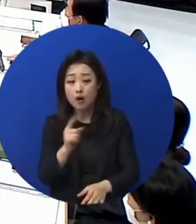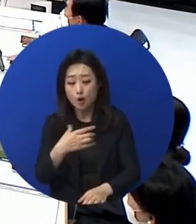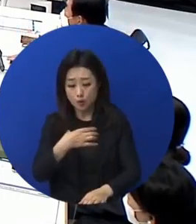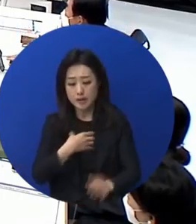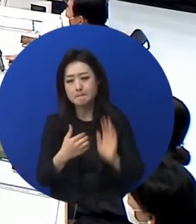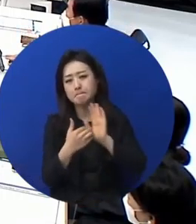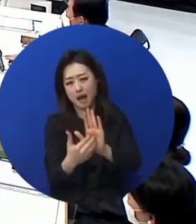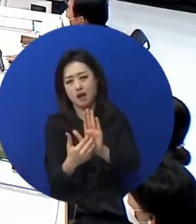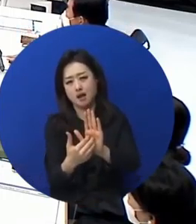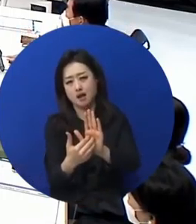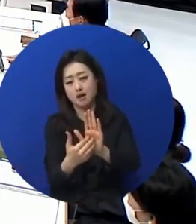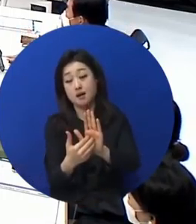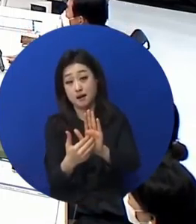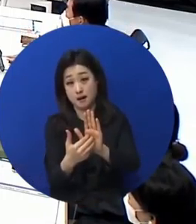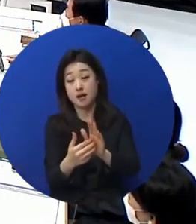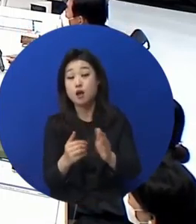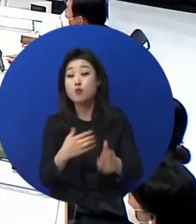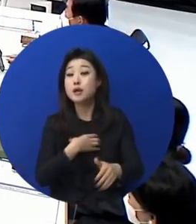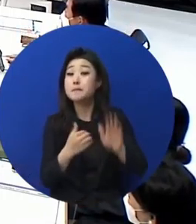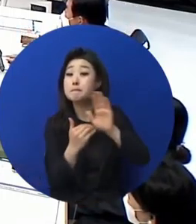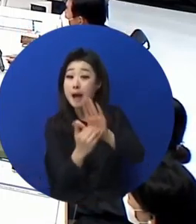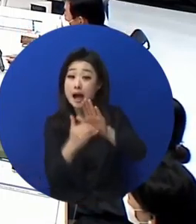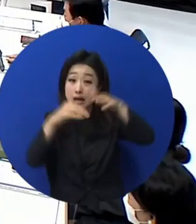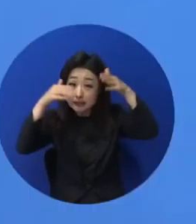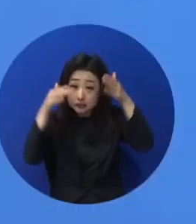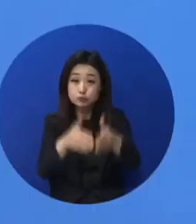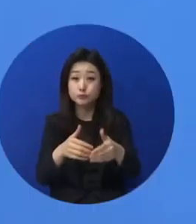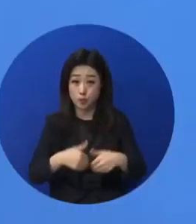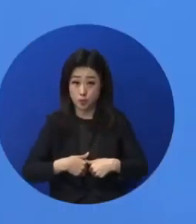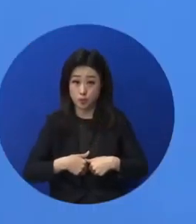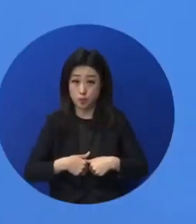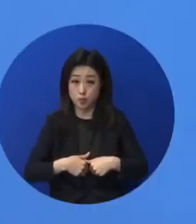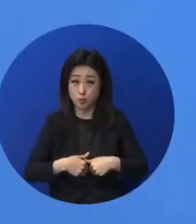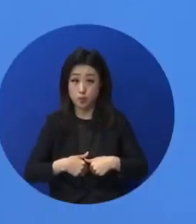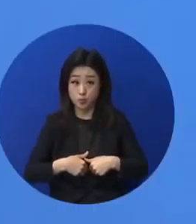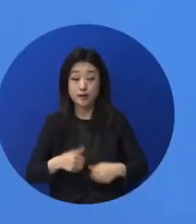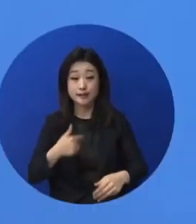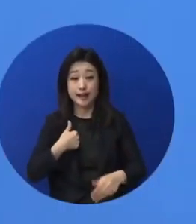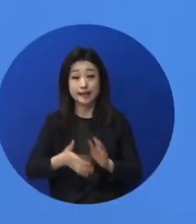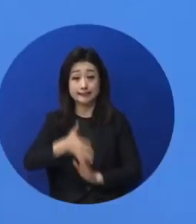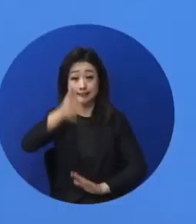위기를 막는 겁니다. 막는데 집중을 해야 된다고 봅니다. 그런